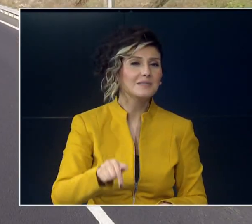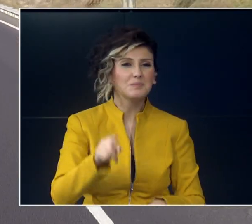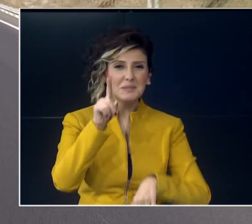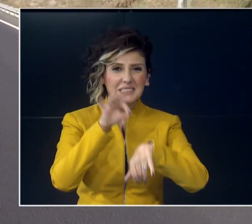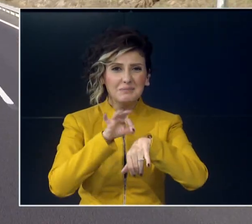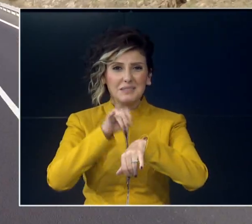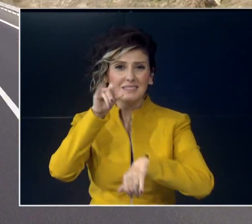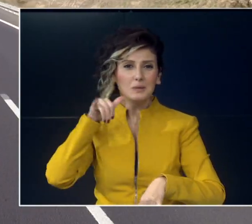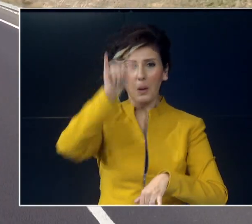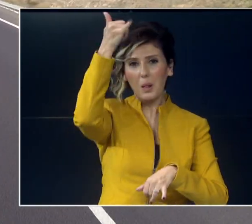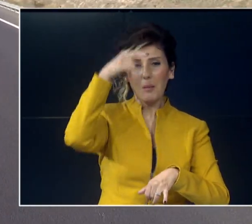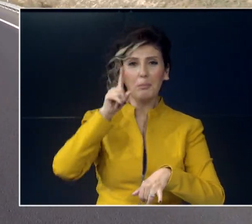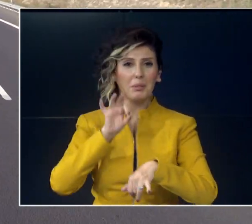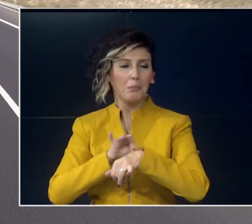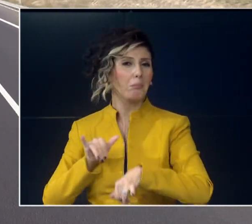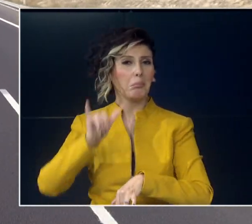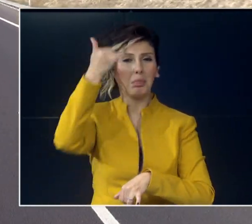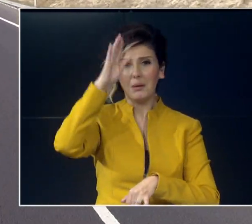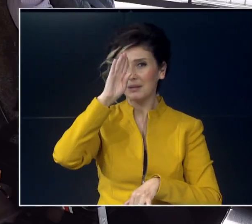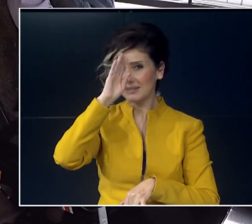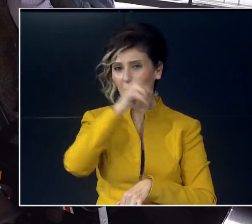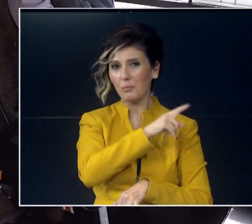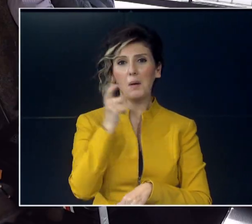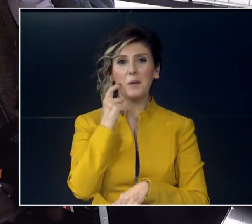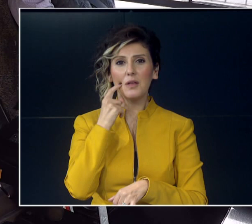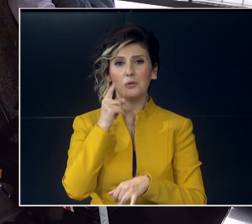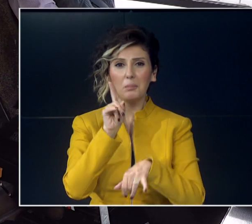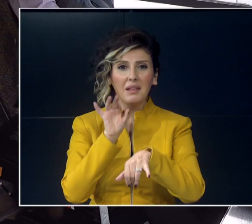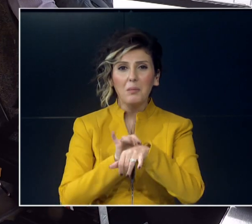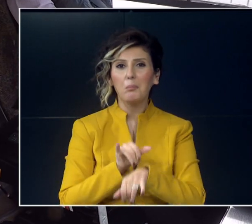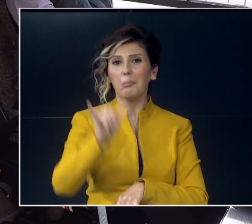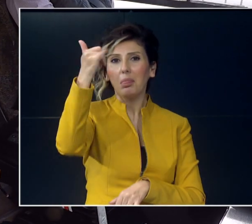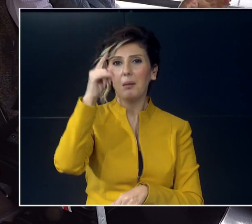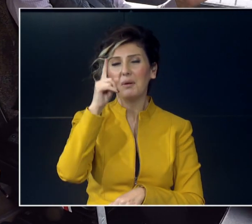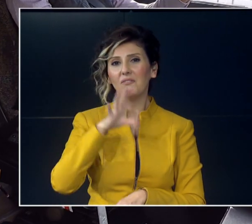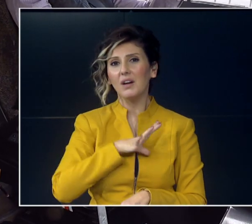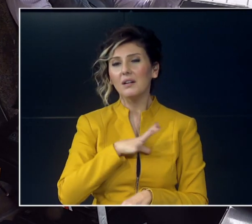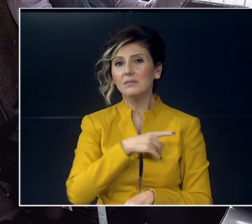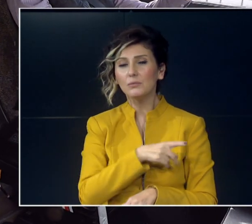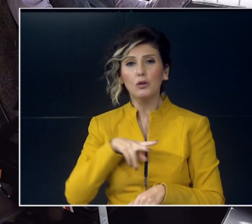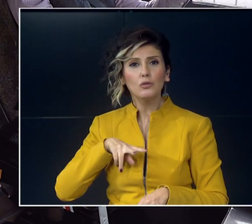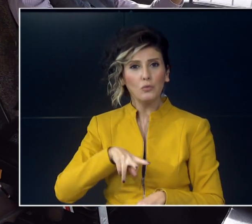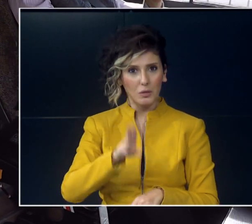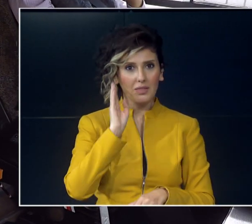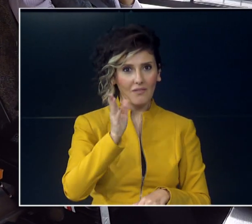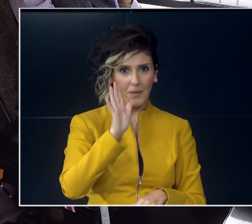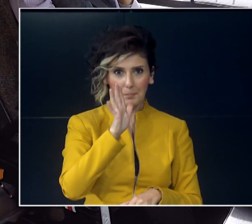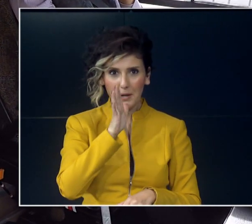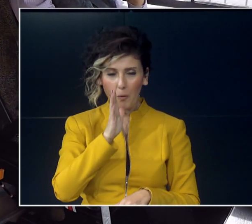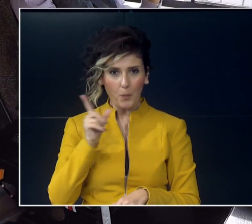dakikada bir uçak kalkıyor. İstanbul Atatürk Havalimanı'nda. Bu yolun devamı biliyorsunuz.